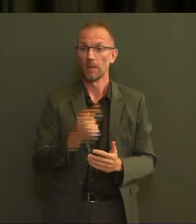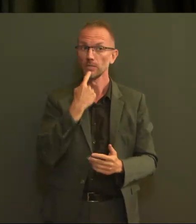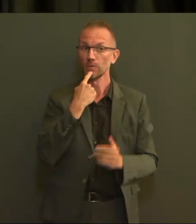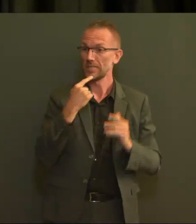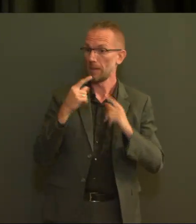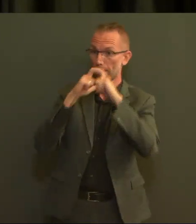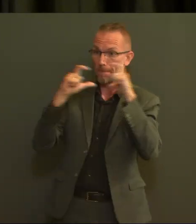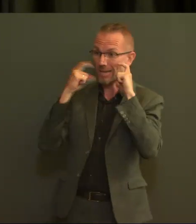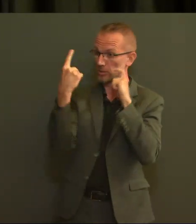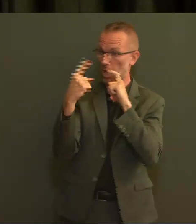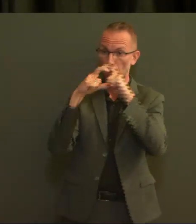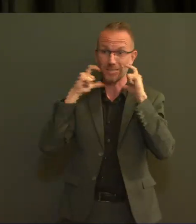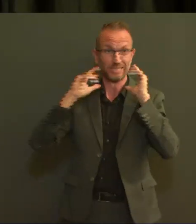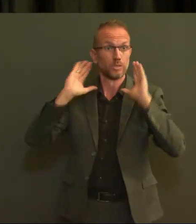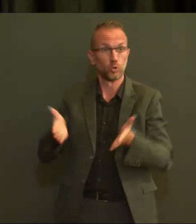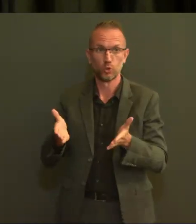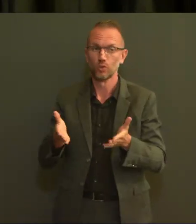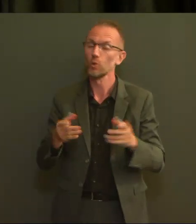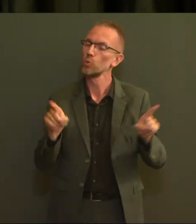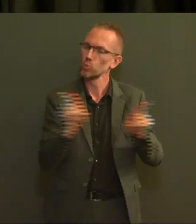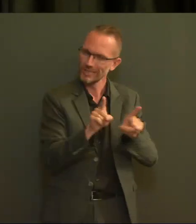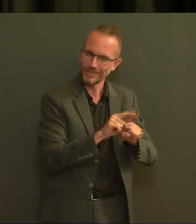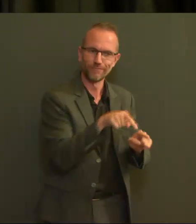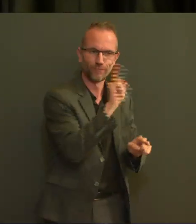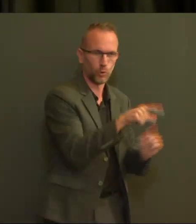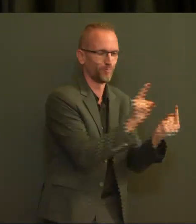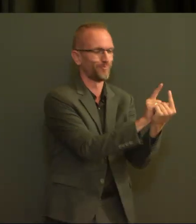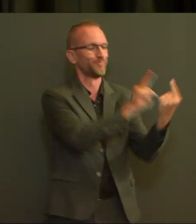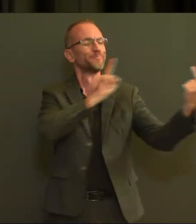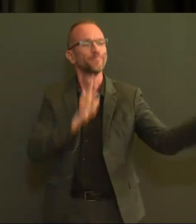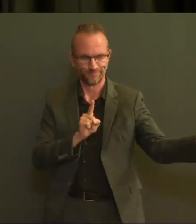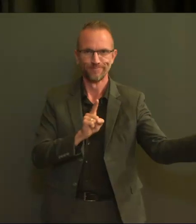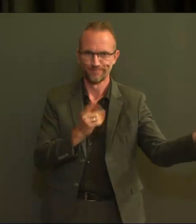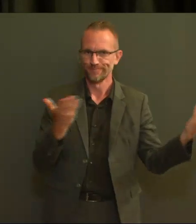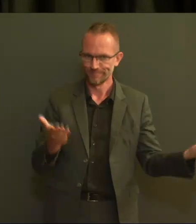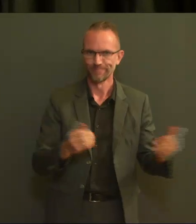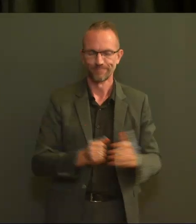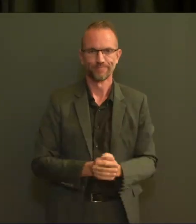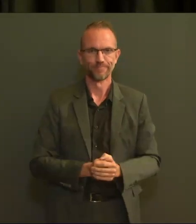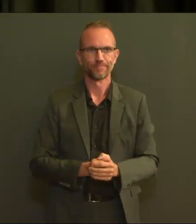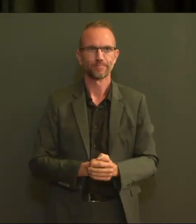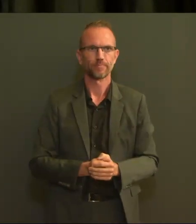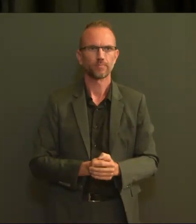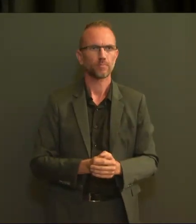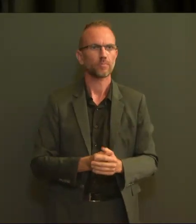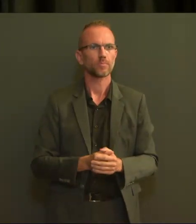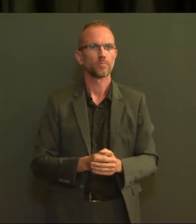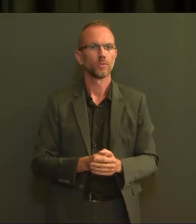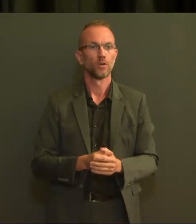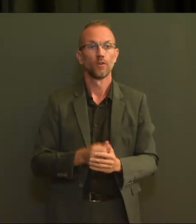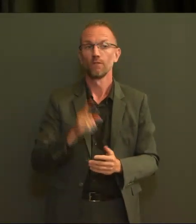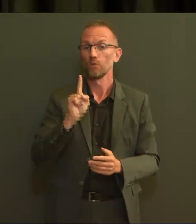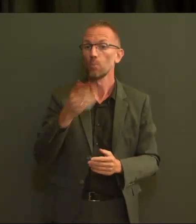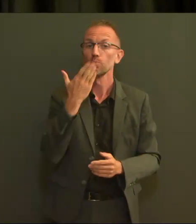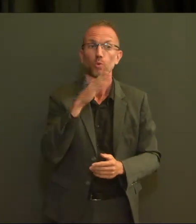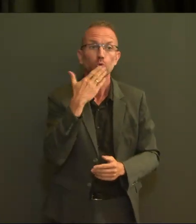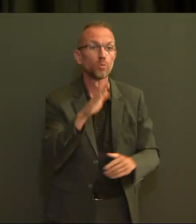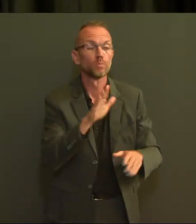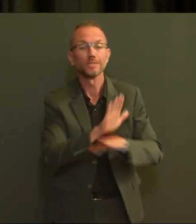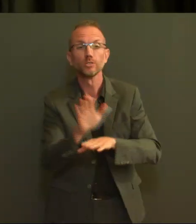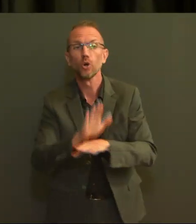pouvons et devons certainement faire mieux au quotidien. Et prenons les exemples suivants sur les trottoirs, au travail, dans